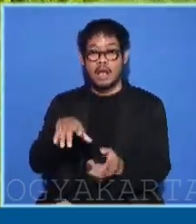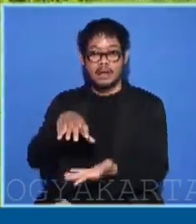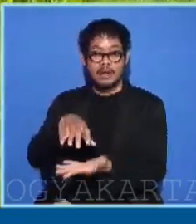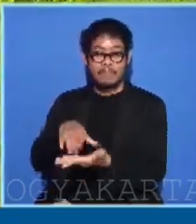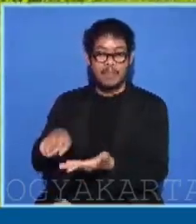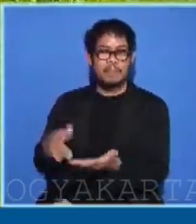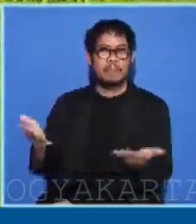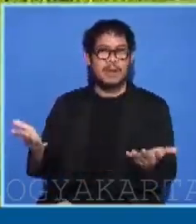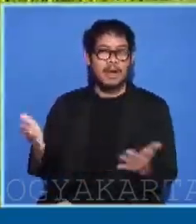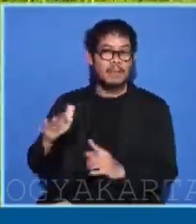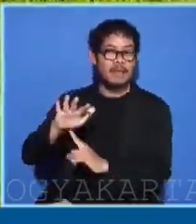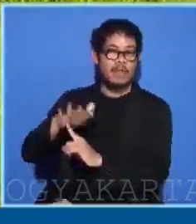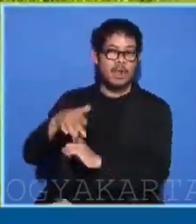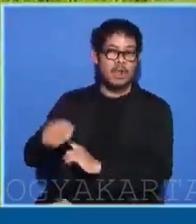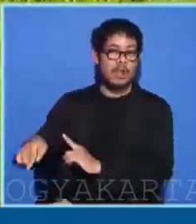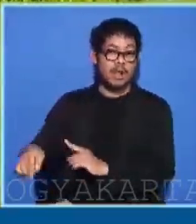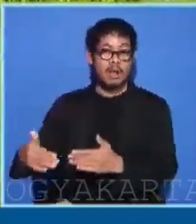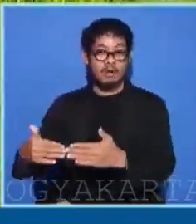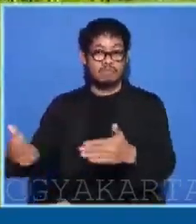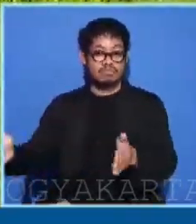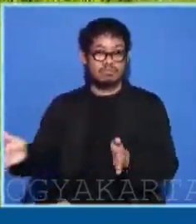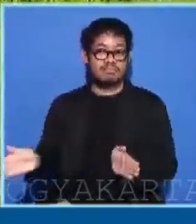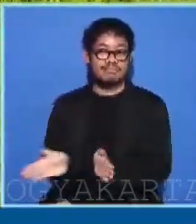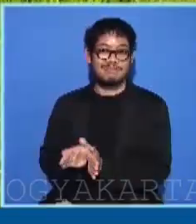Bantul ing laladan men pantun